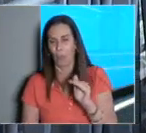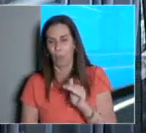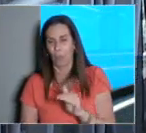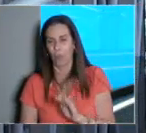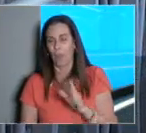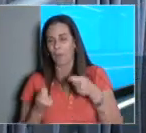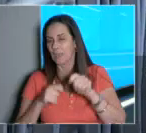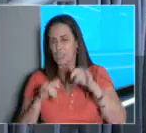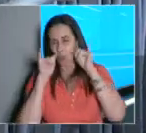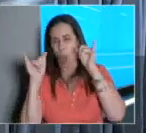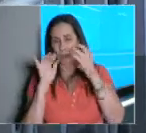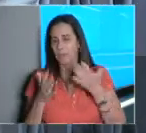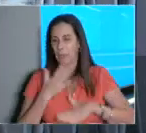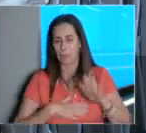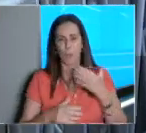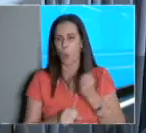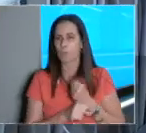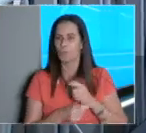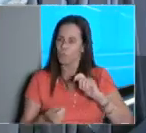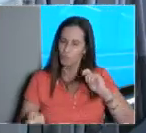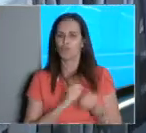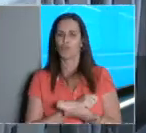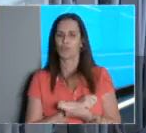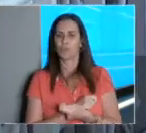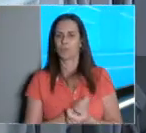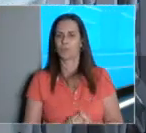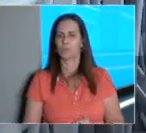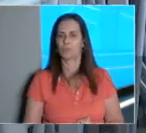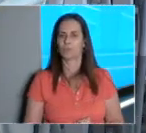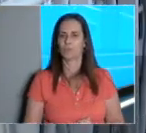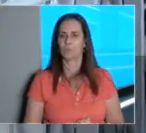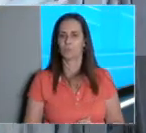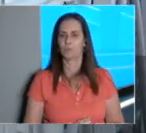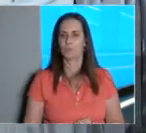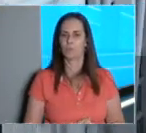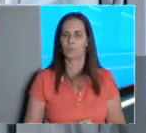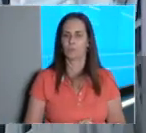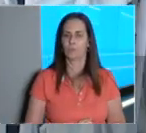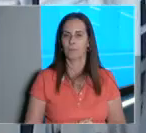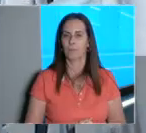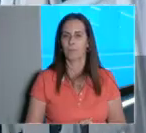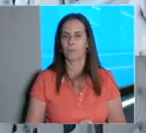קולניים וחביבים. נכון. מה עושים לשבור את הגבולות האלה של השמאל?